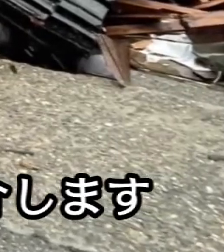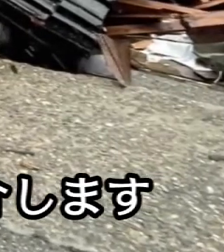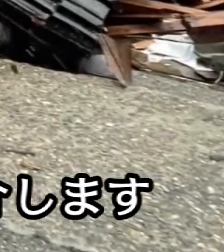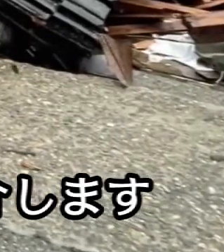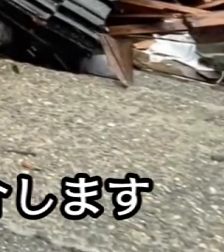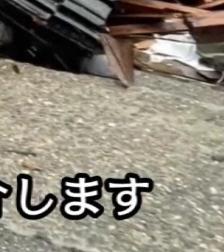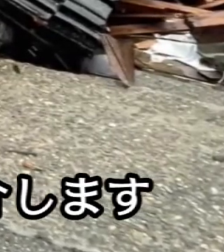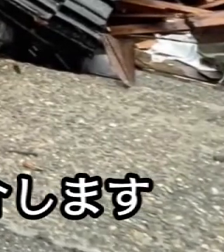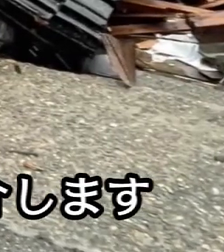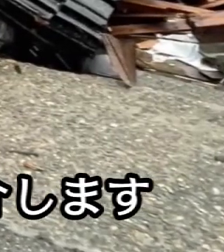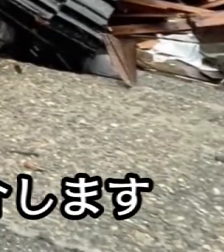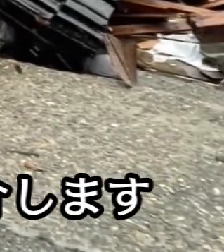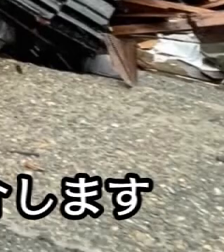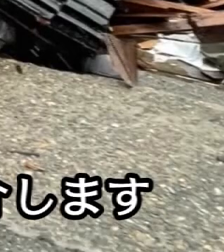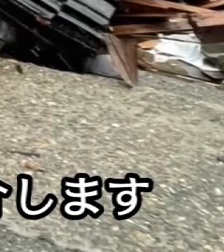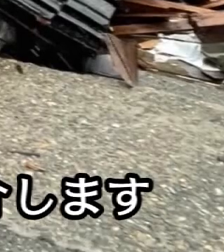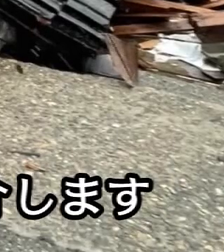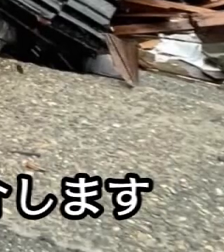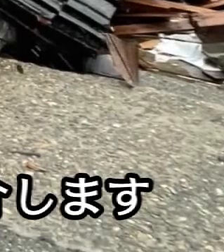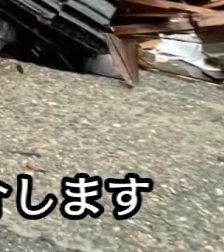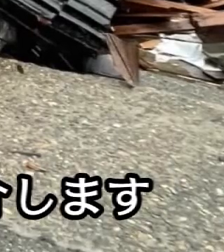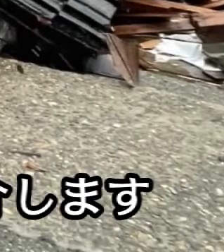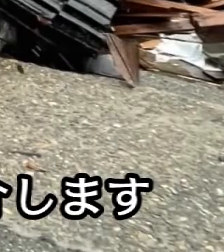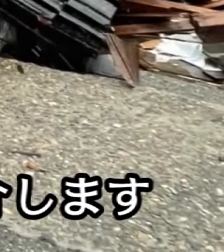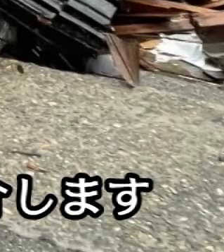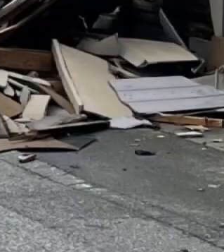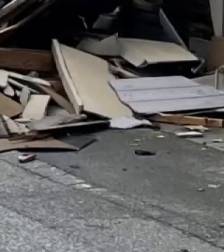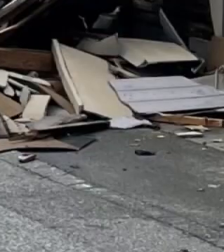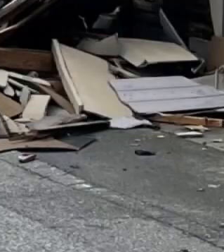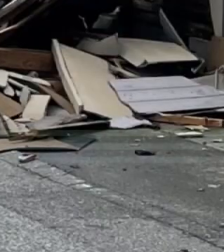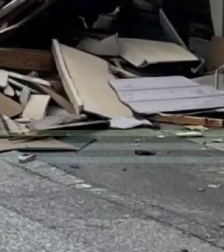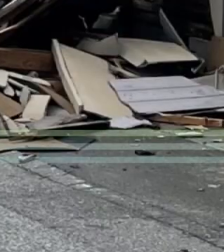化の必要性についてご紹介します。